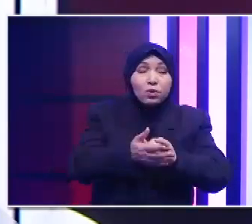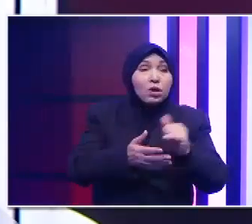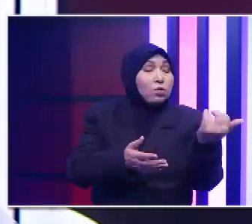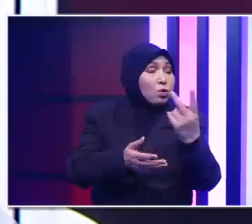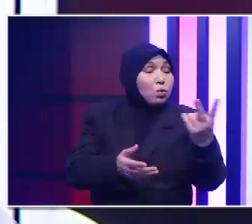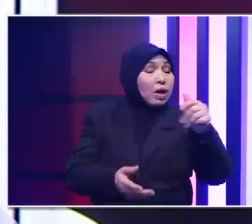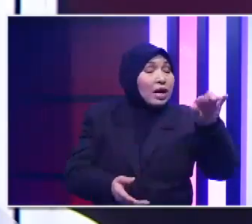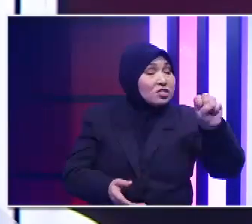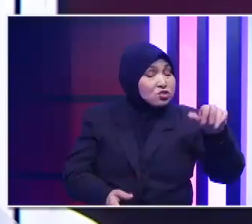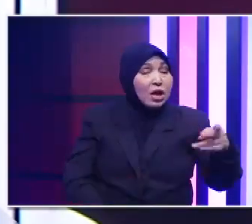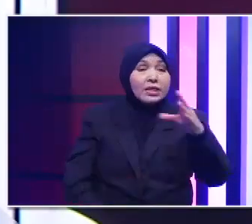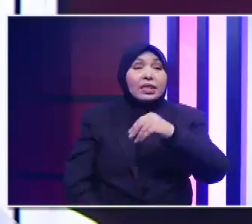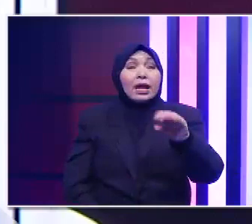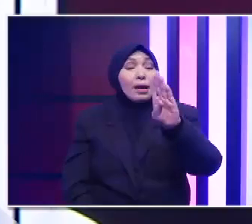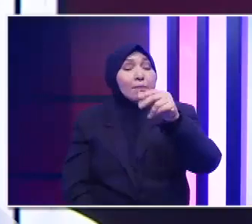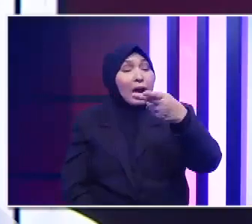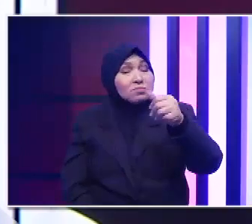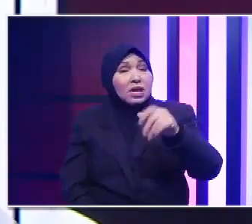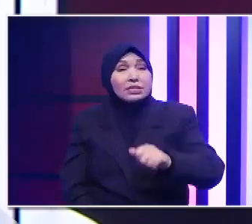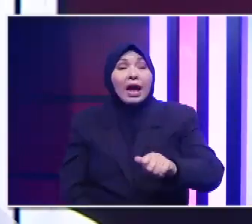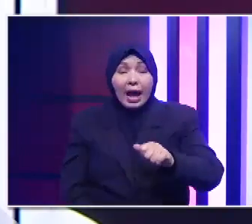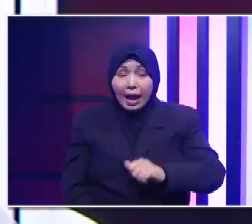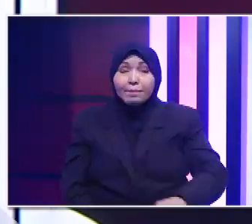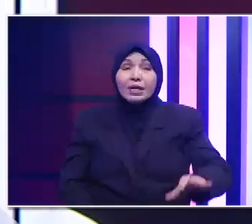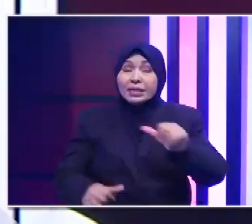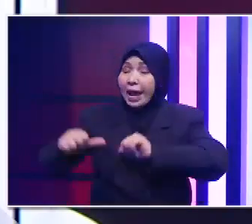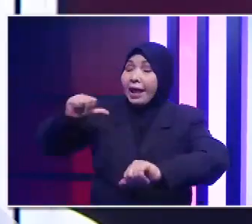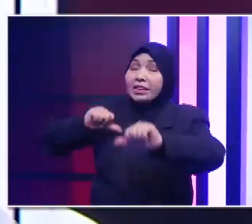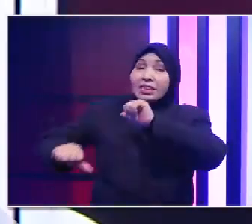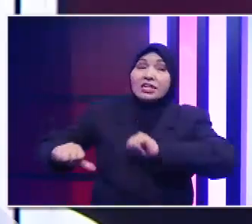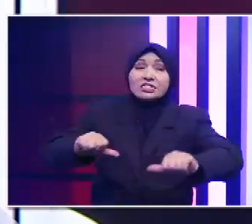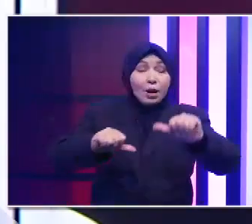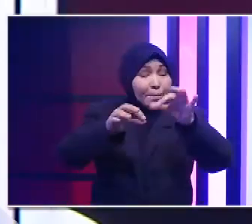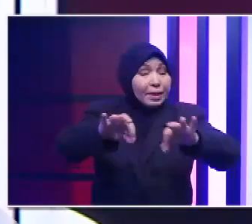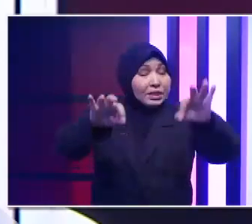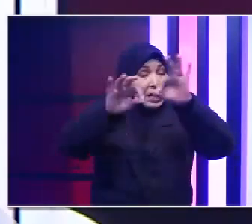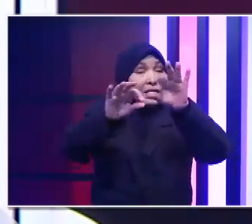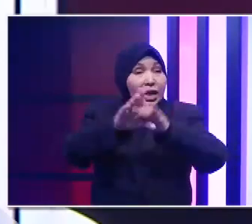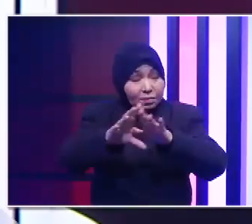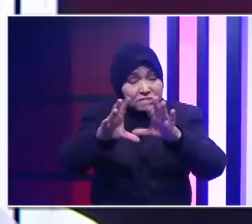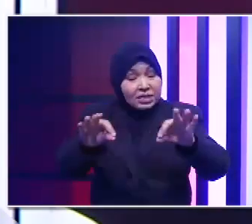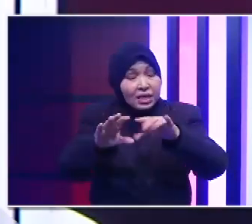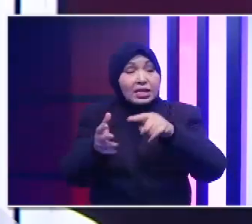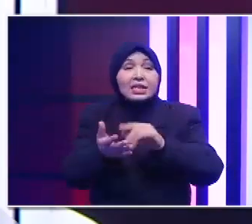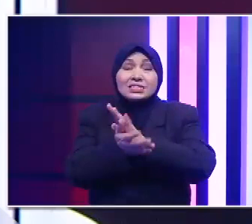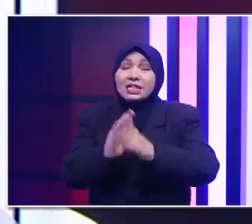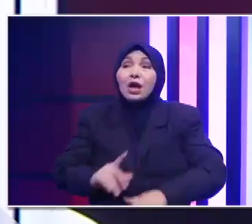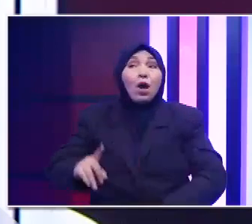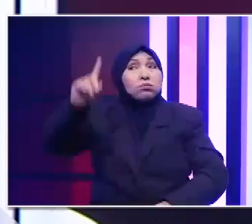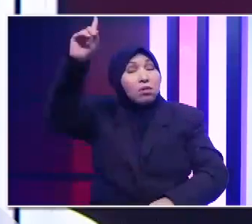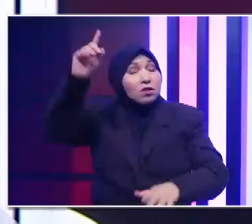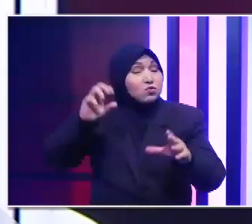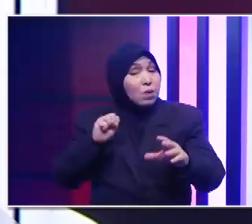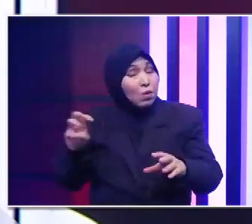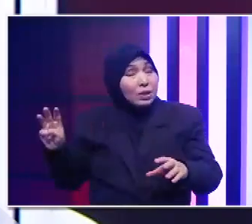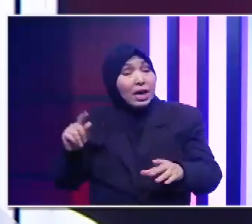inilah di kita katakan di punya My next Ed ataupun aktris dalam dalam dalam Sunaryo ini jadi Allah Subhanahu Wa